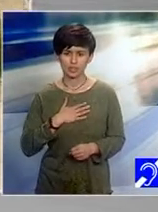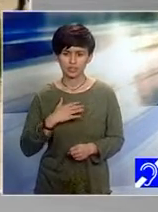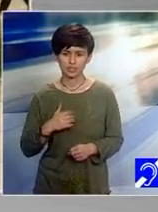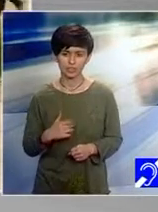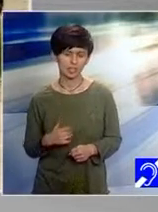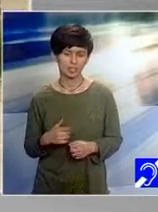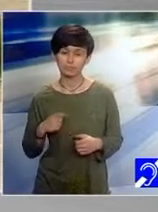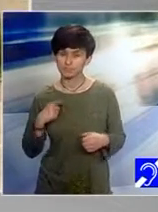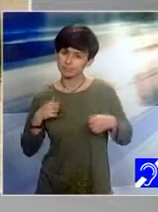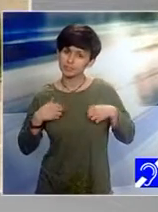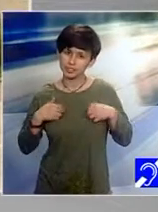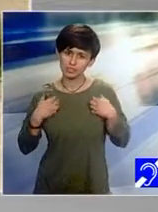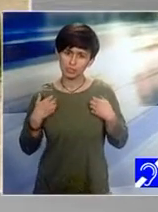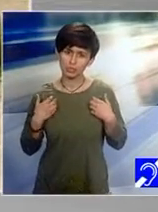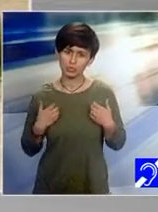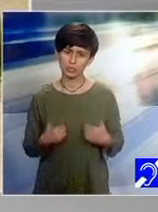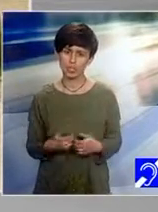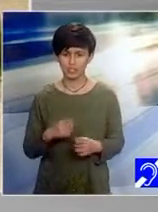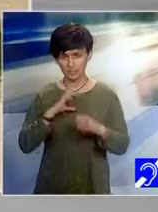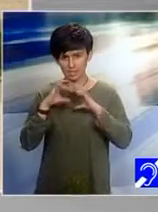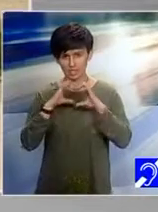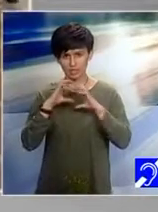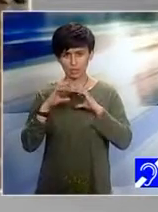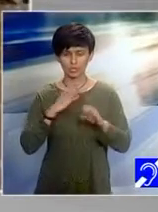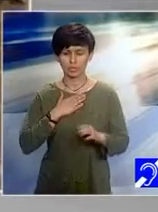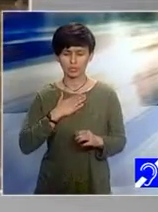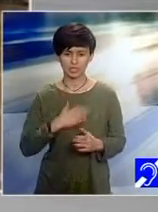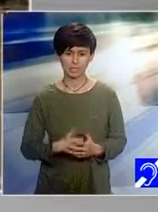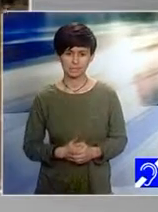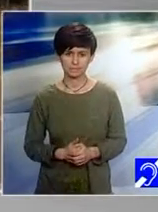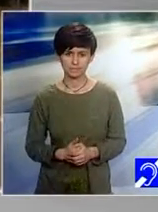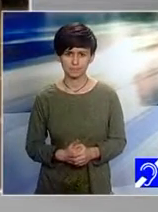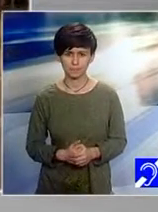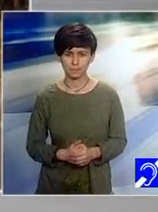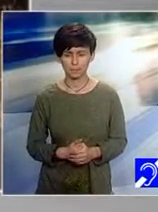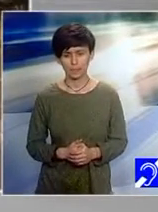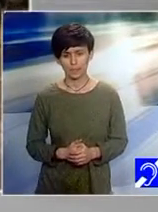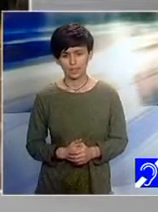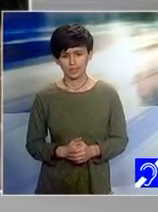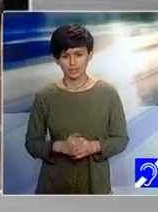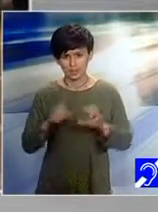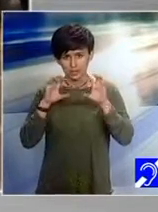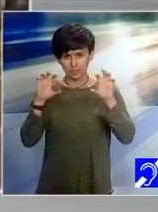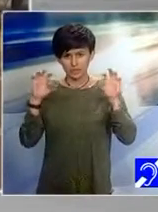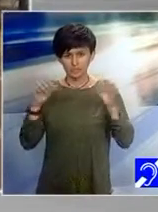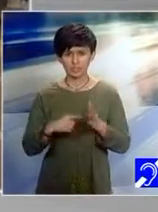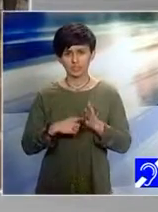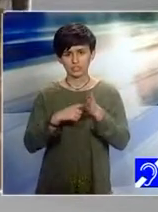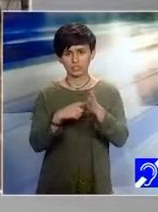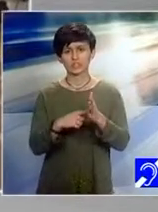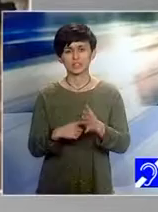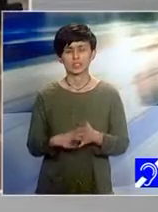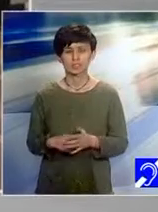să aibă bucuria de a comunica cu mine. Cu prilejul vernisajului a fost subliniată